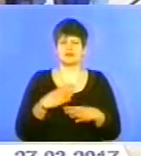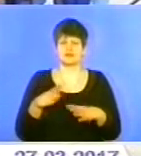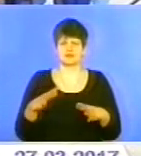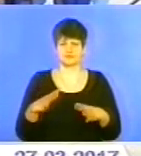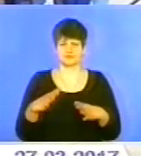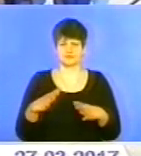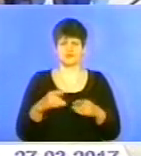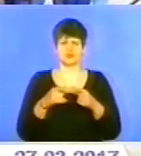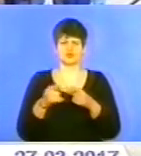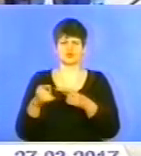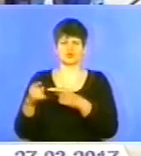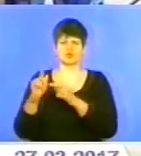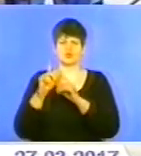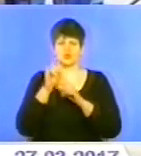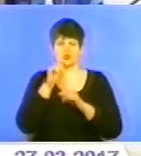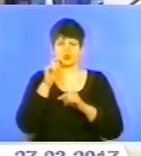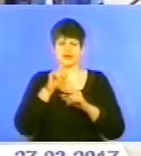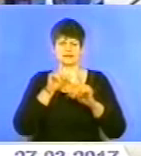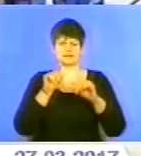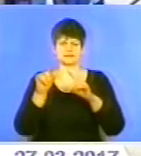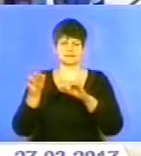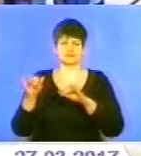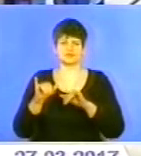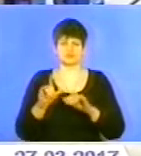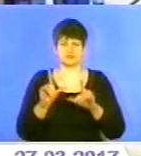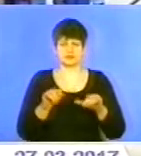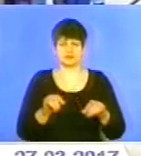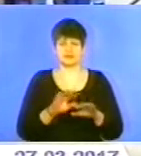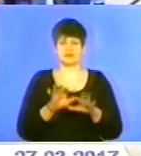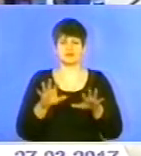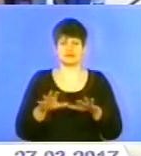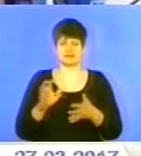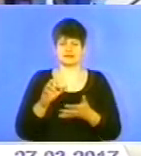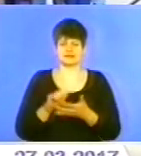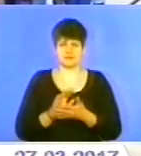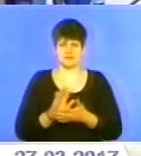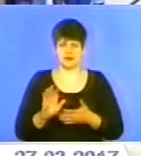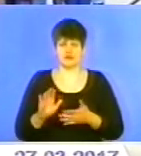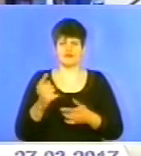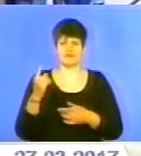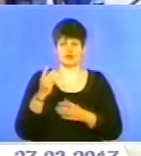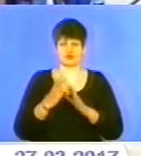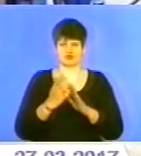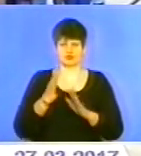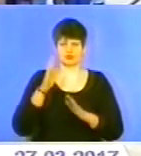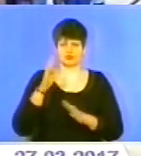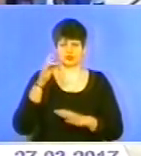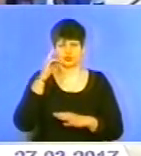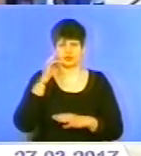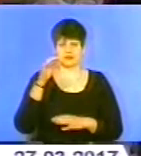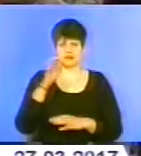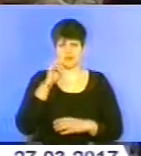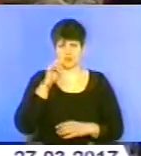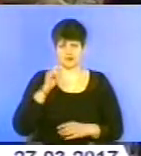в яких куточках України чи за її межами, які б посади не обіймали, в першу чергу будуть думати за